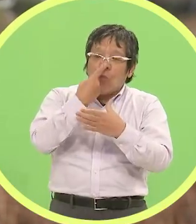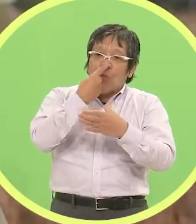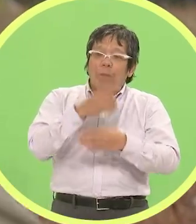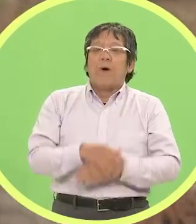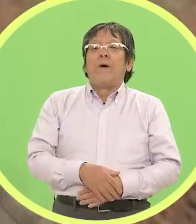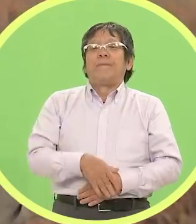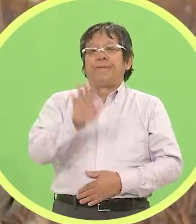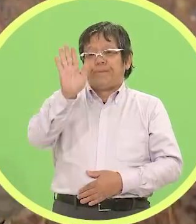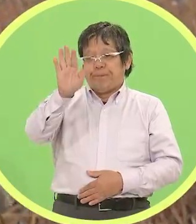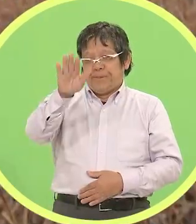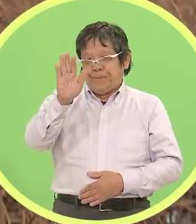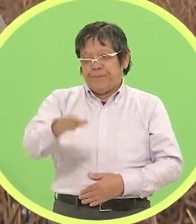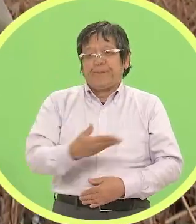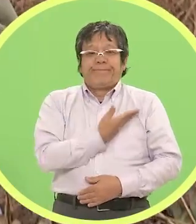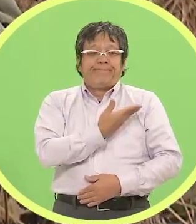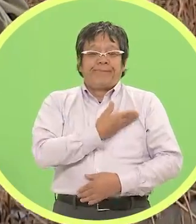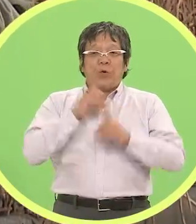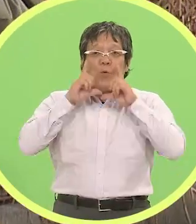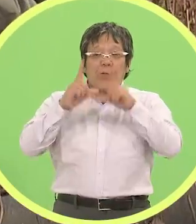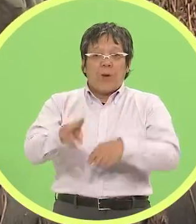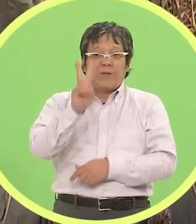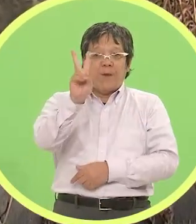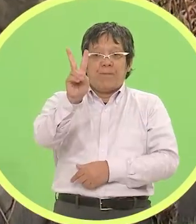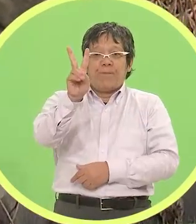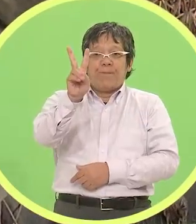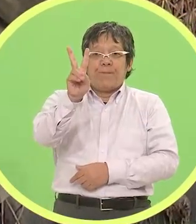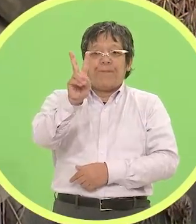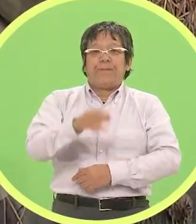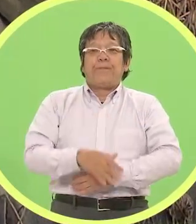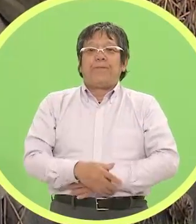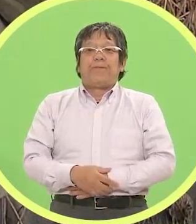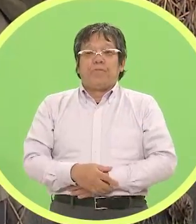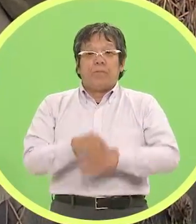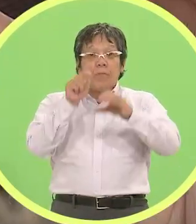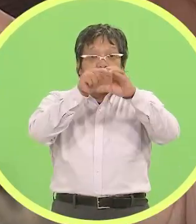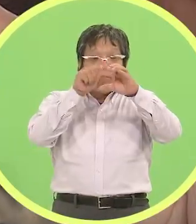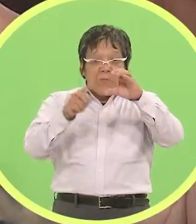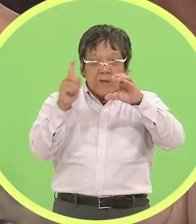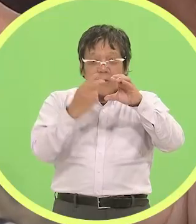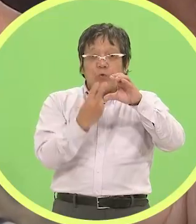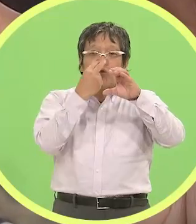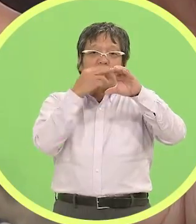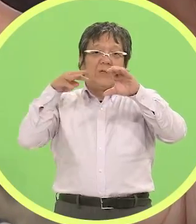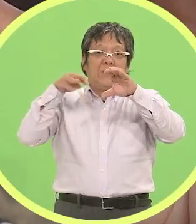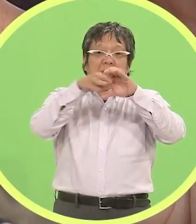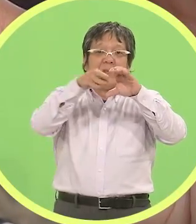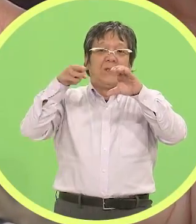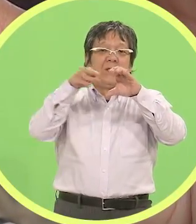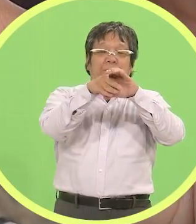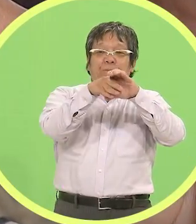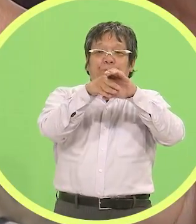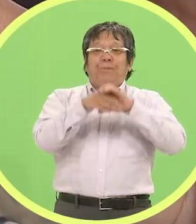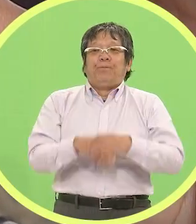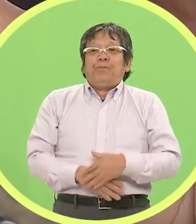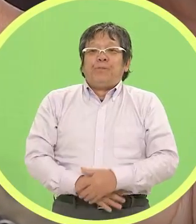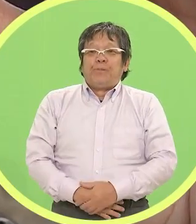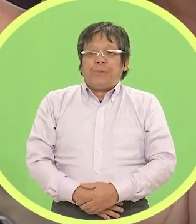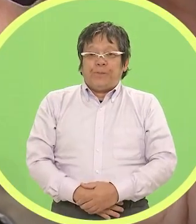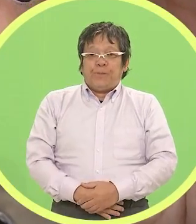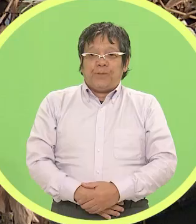すよ。 仕方ないですね。答えは2番。この穴はレンコンが呼吸をするための通気口なんです